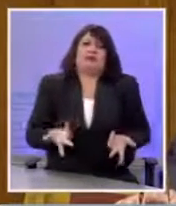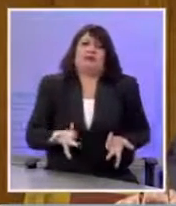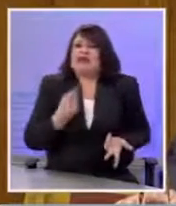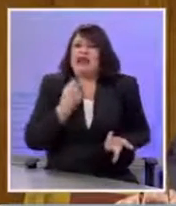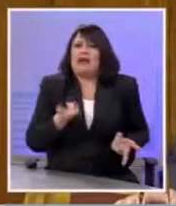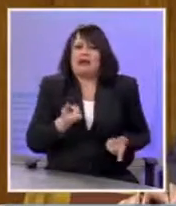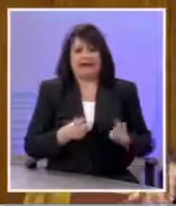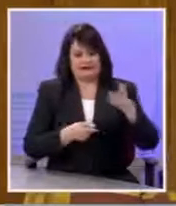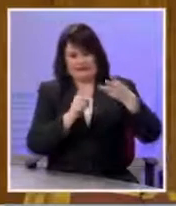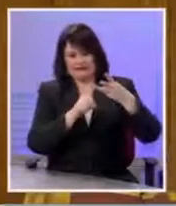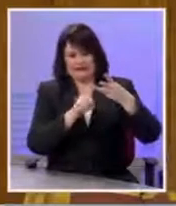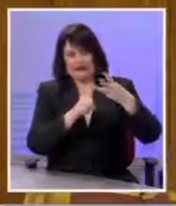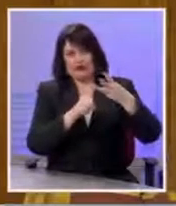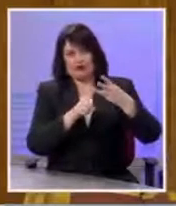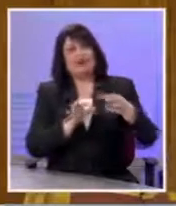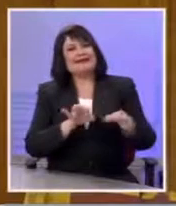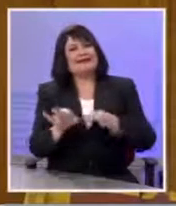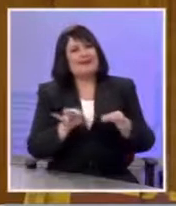Και τρίτον, διότι